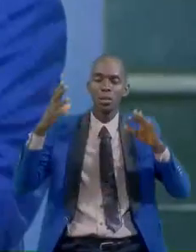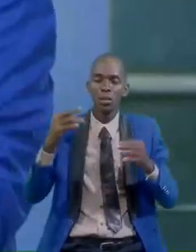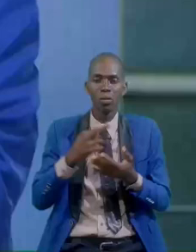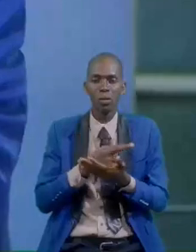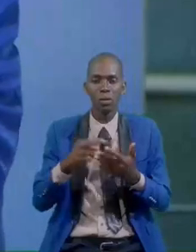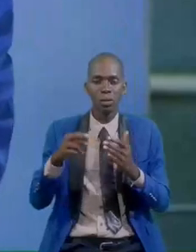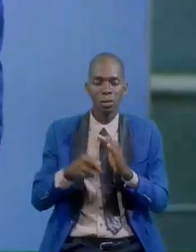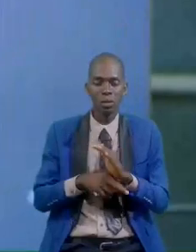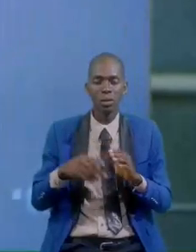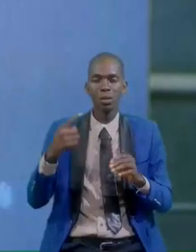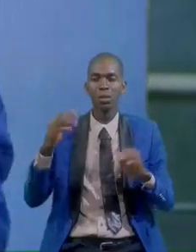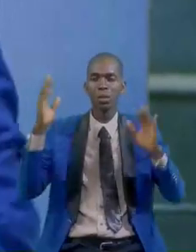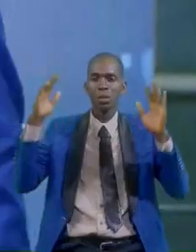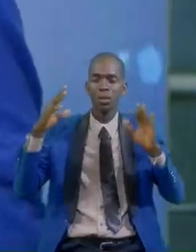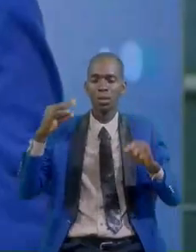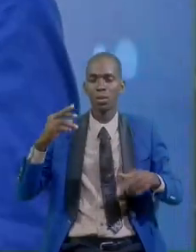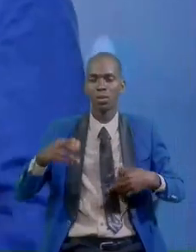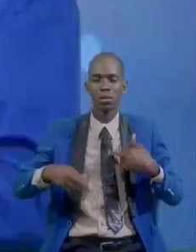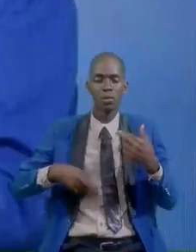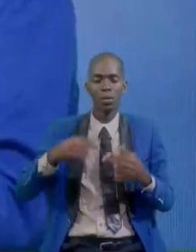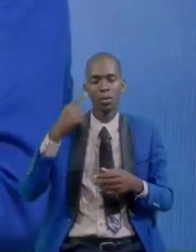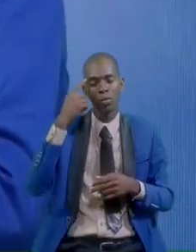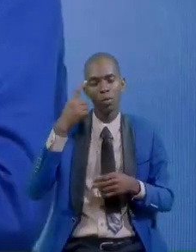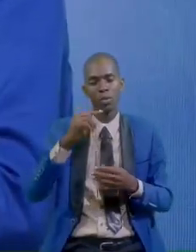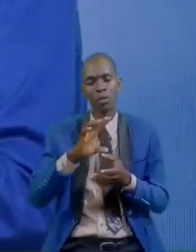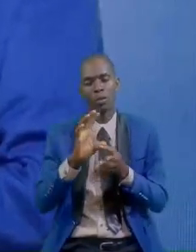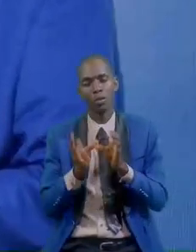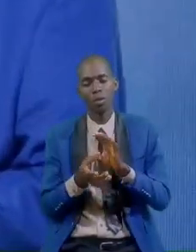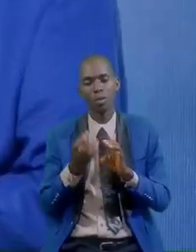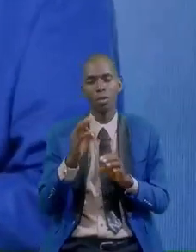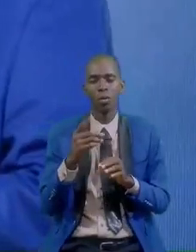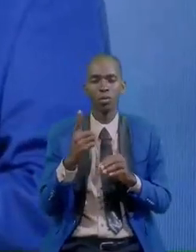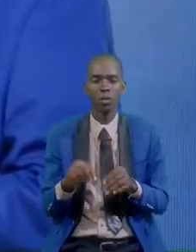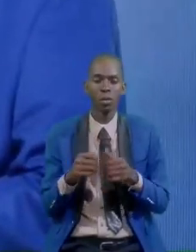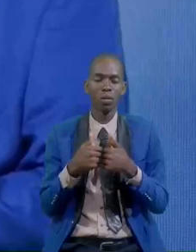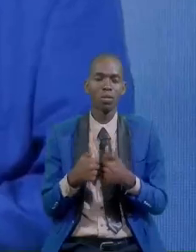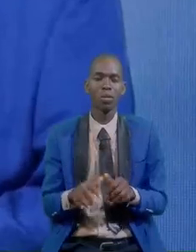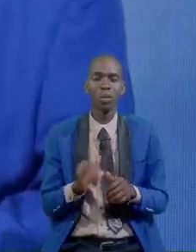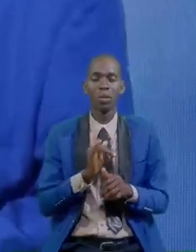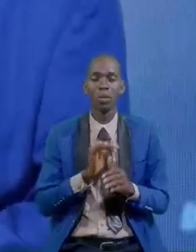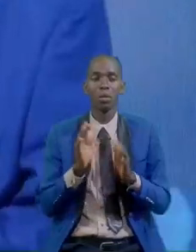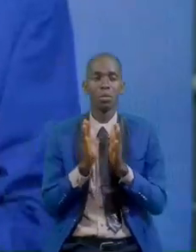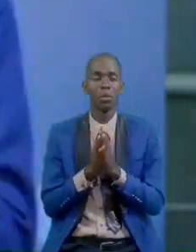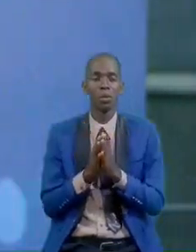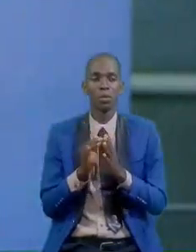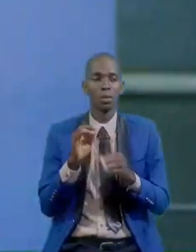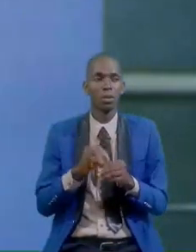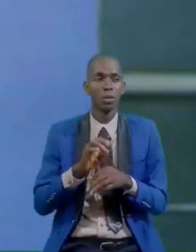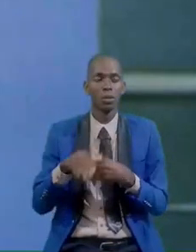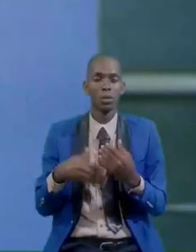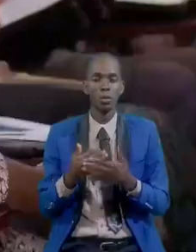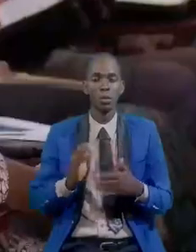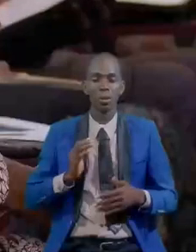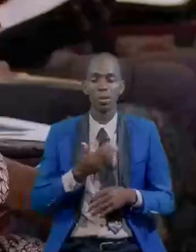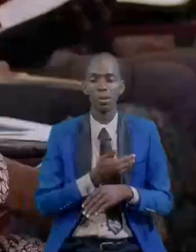de réveil pour la conversion des perdus. Et je prie que dans toutes nos